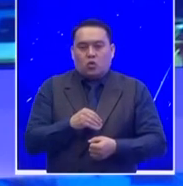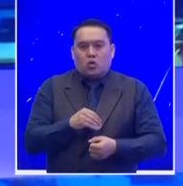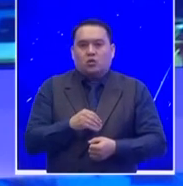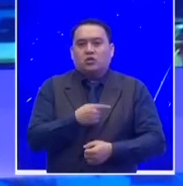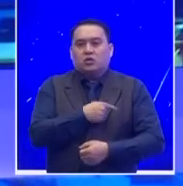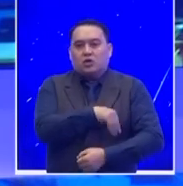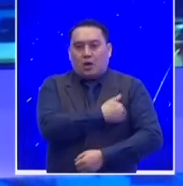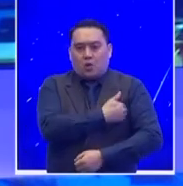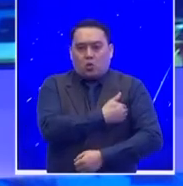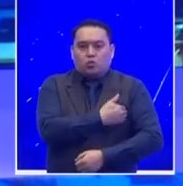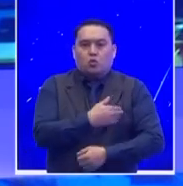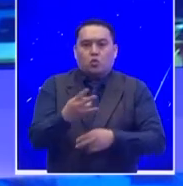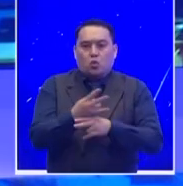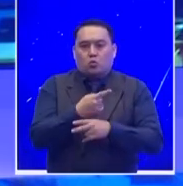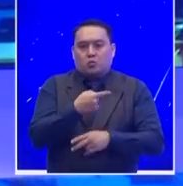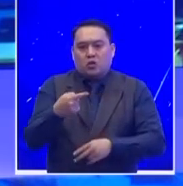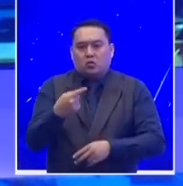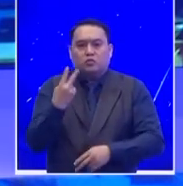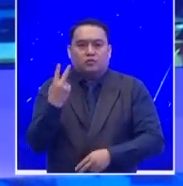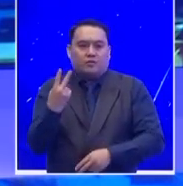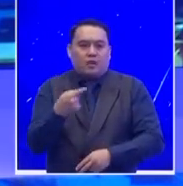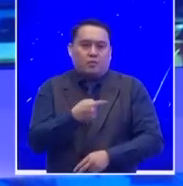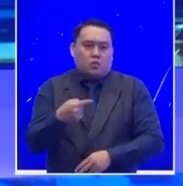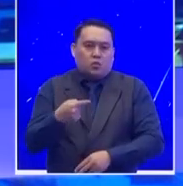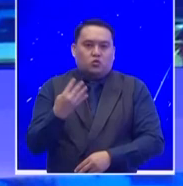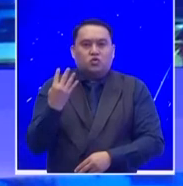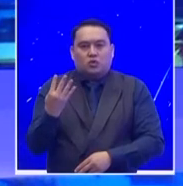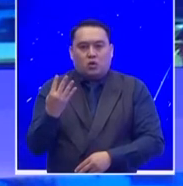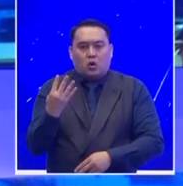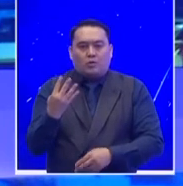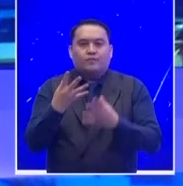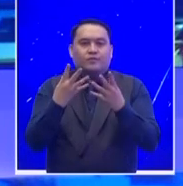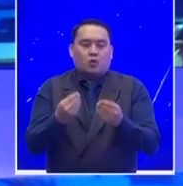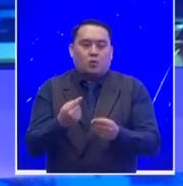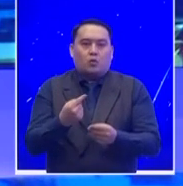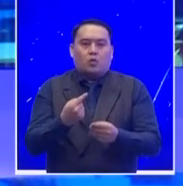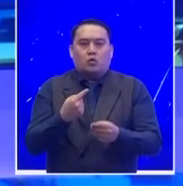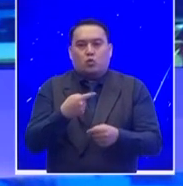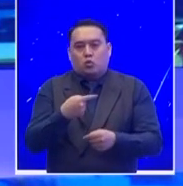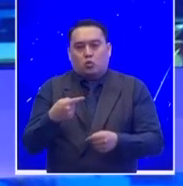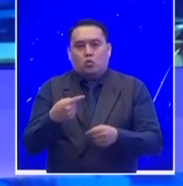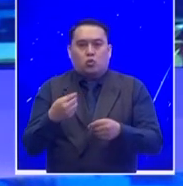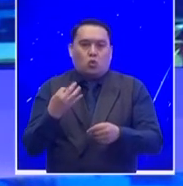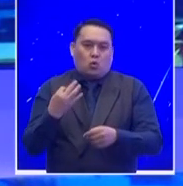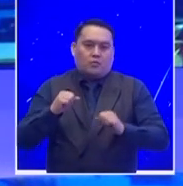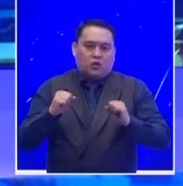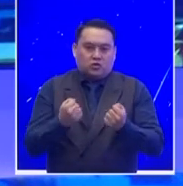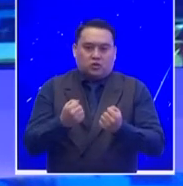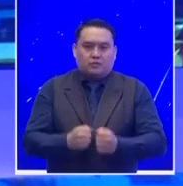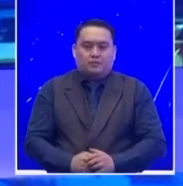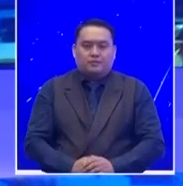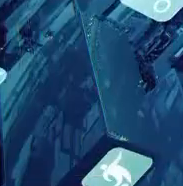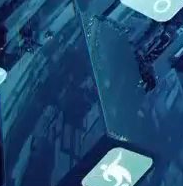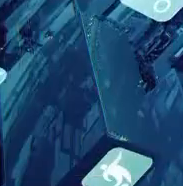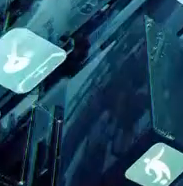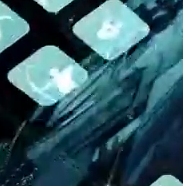отошли. Температура воздуха ночью составит от минус 2 до минус 4 градусов. Днем от 0 до 2 градусов мороза.